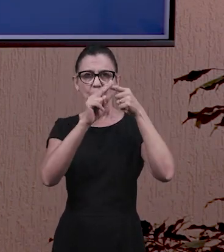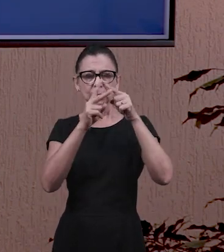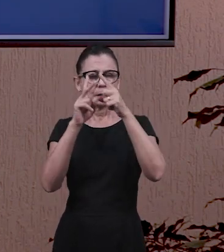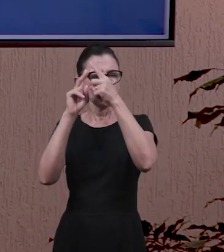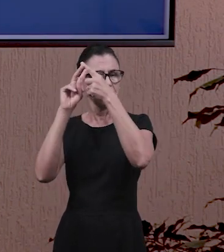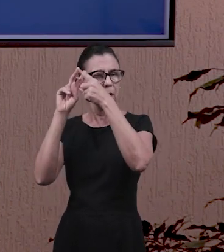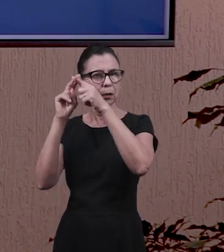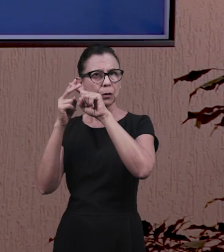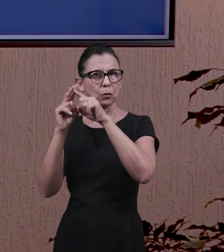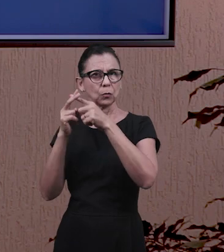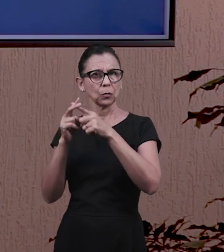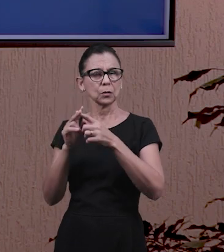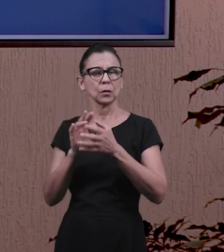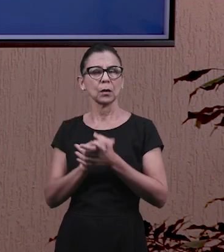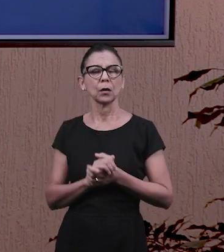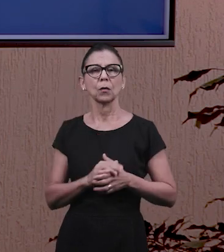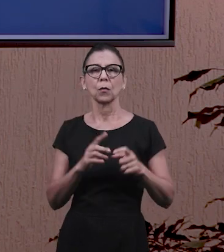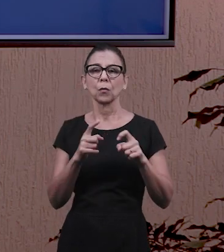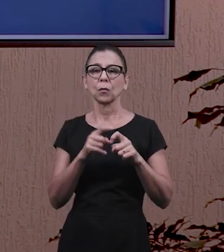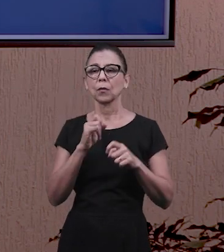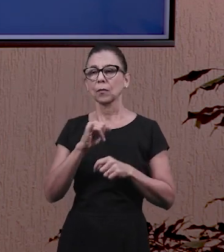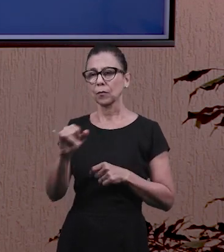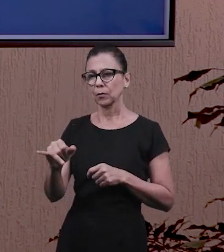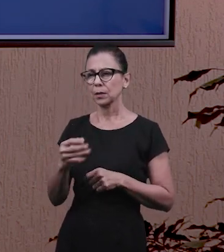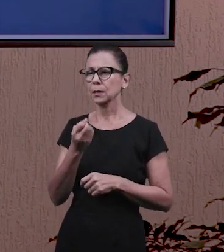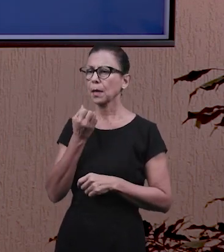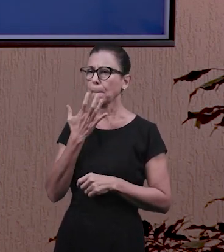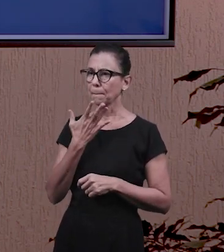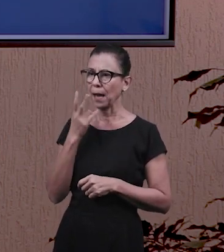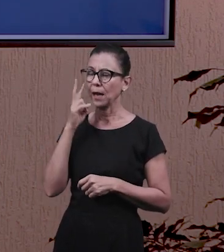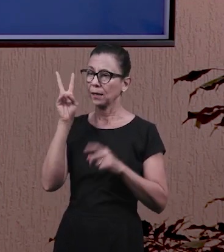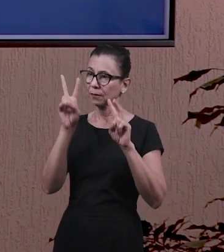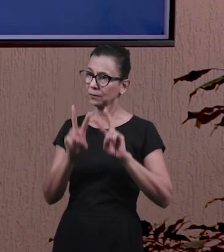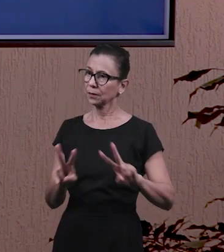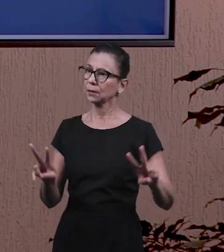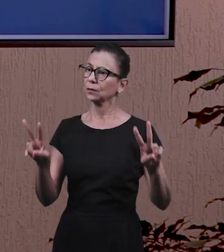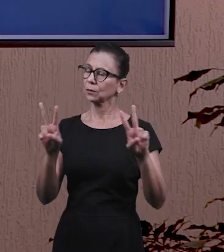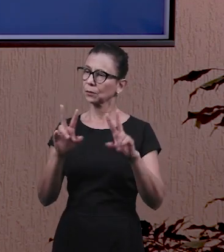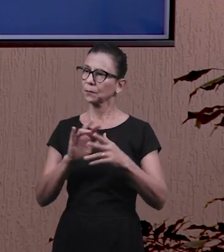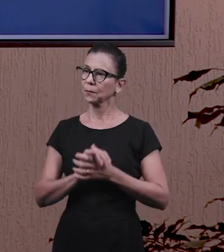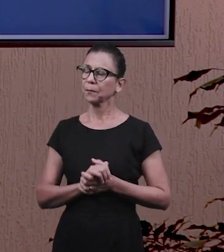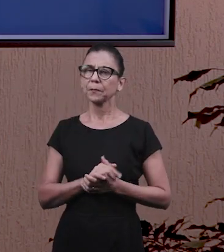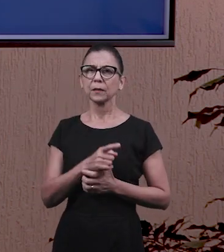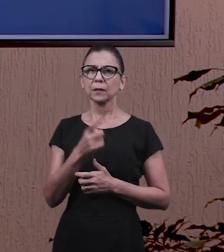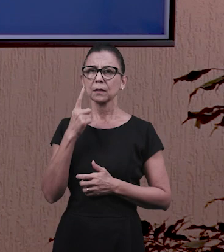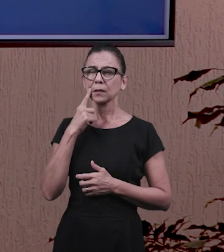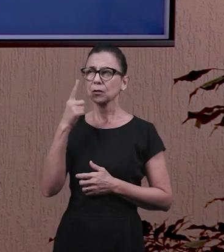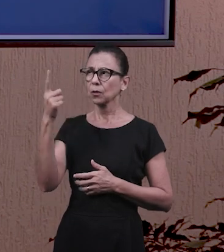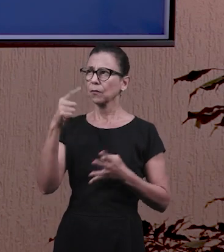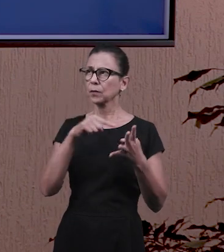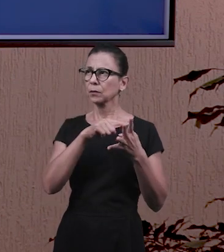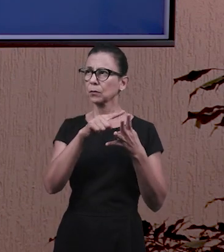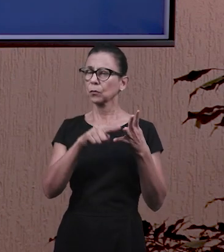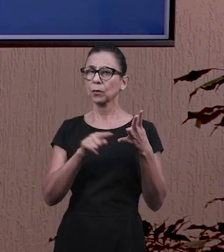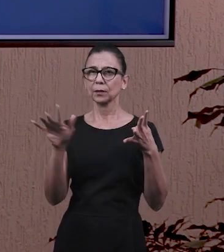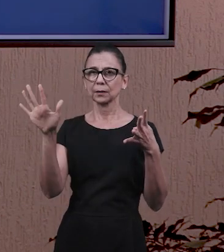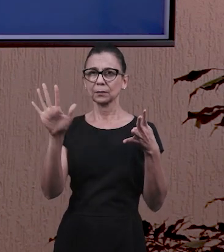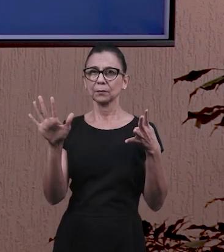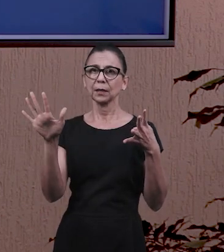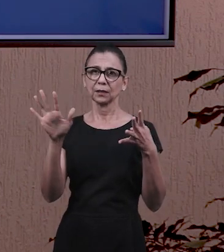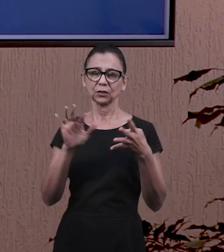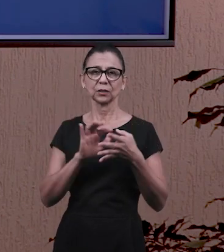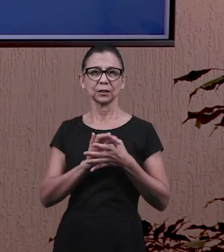c'est la correction, fait référence à la capacité de voir bien ou pas. Donc, le fait qu'on porte ou